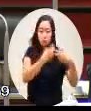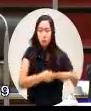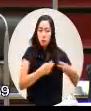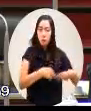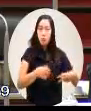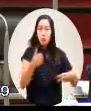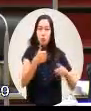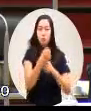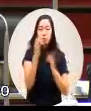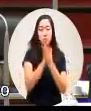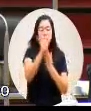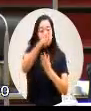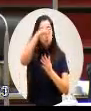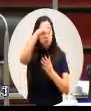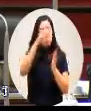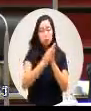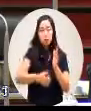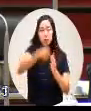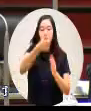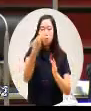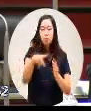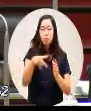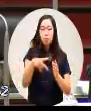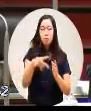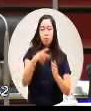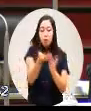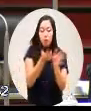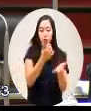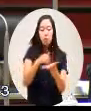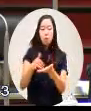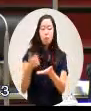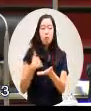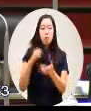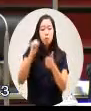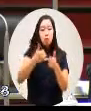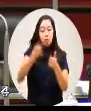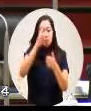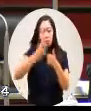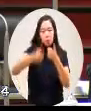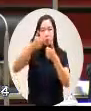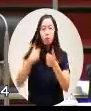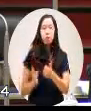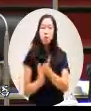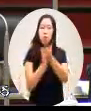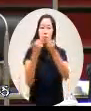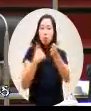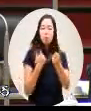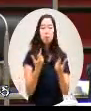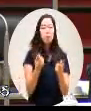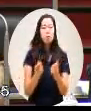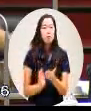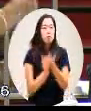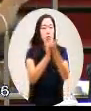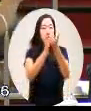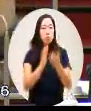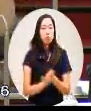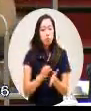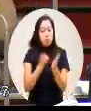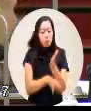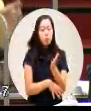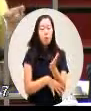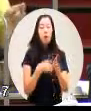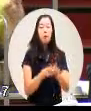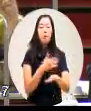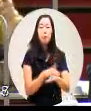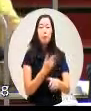的黄局长，咱警察局的预算，阮议长会给你支持，别人嘛是会给你支持，未给你删。但是